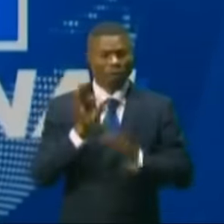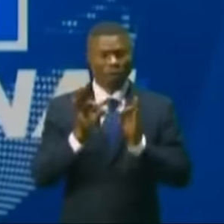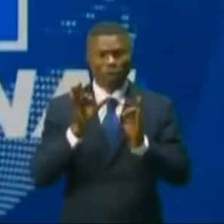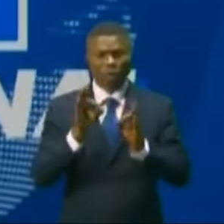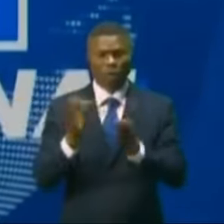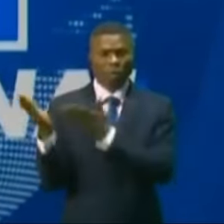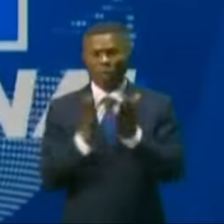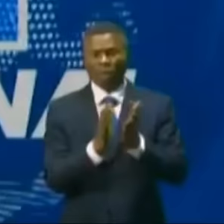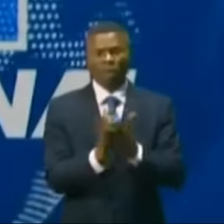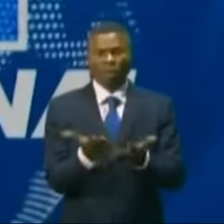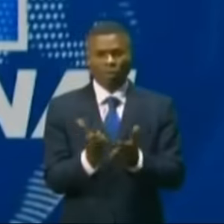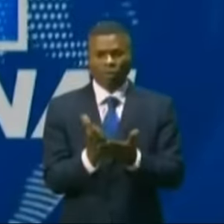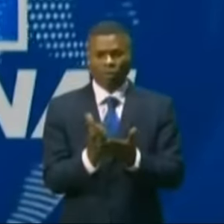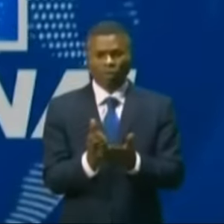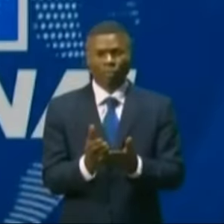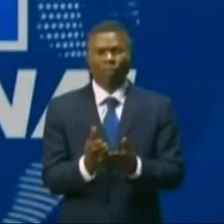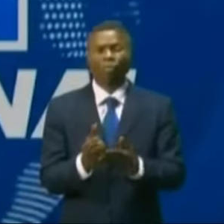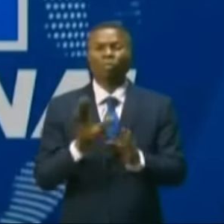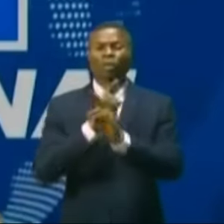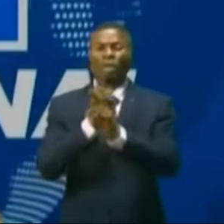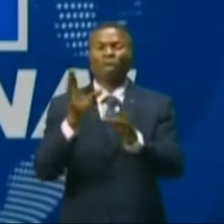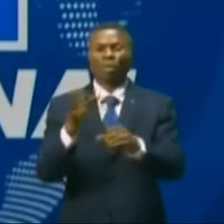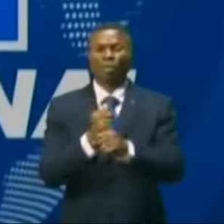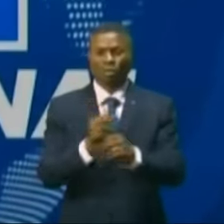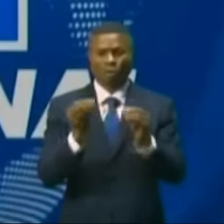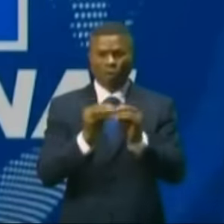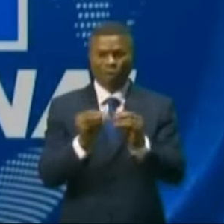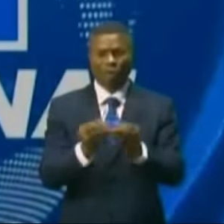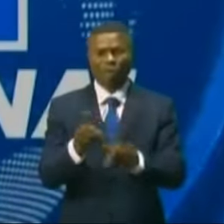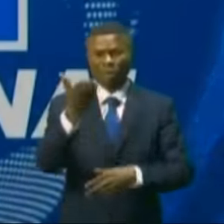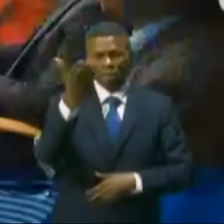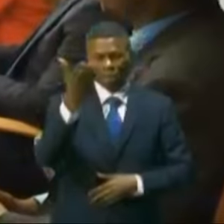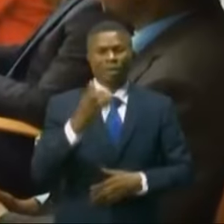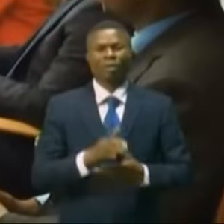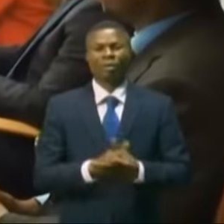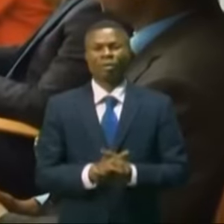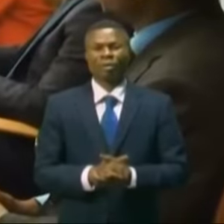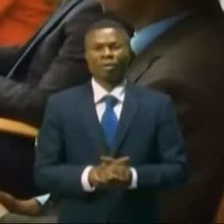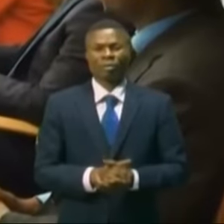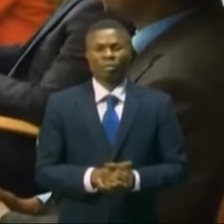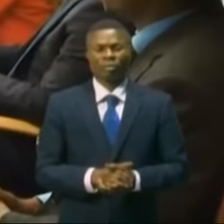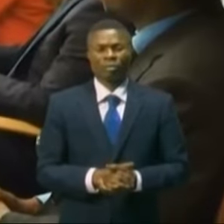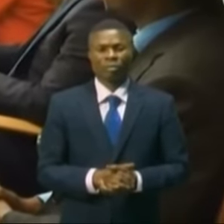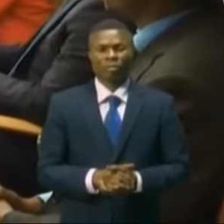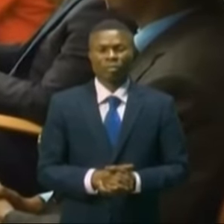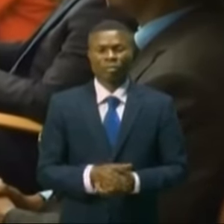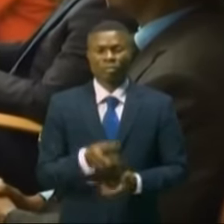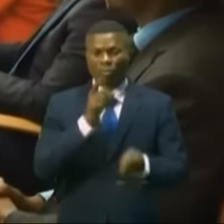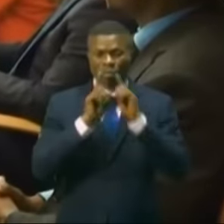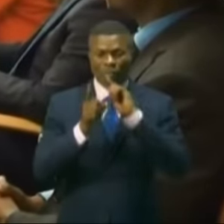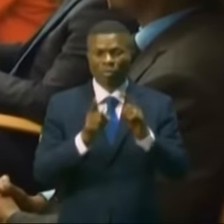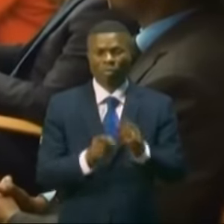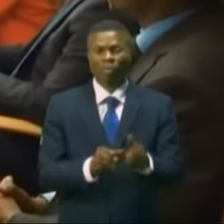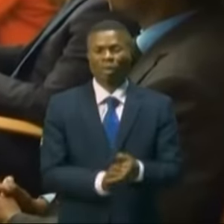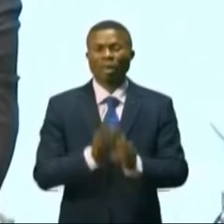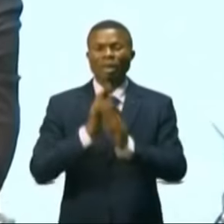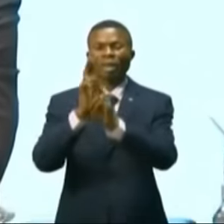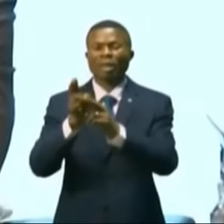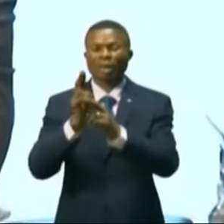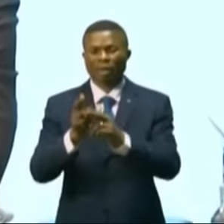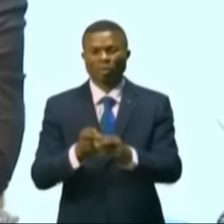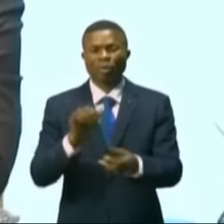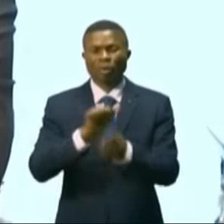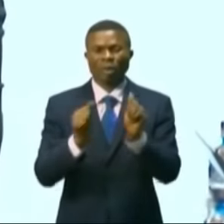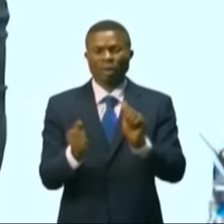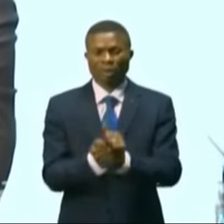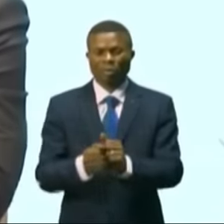ministre du portefeuille. Le résumé de ces rencontres avec Eddy Tchala. Ces échanges ont valeur d'état des lieux du secteur sous